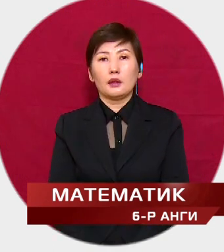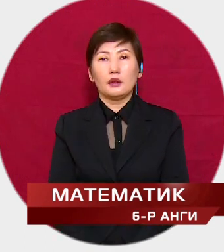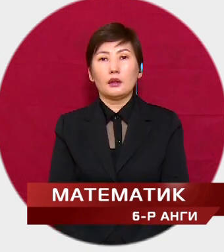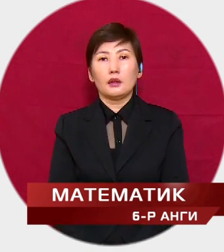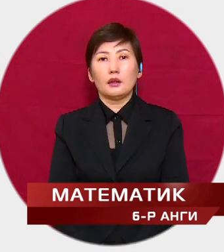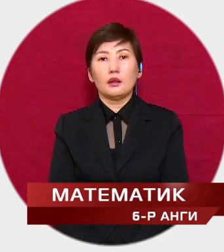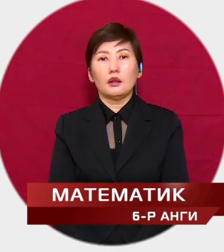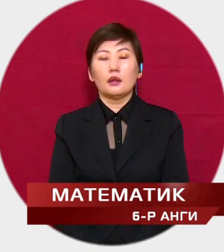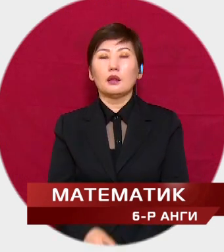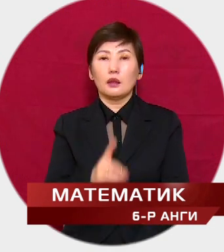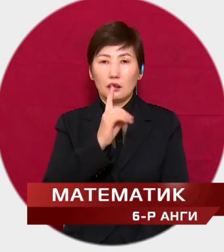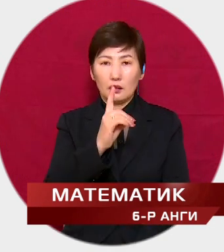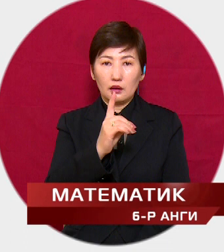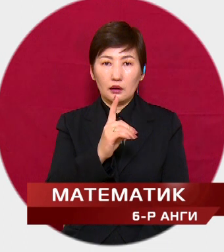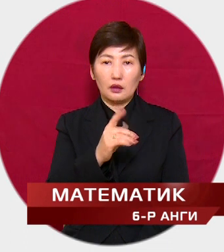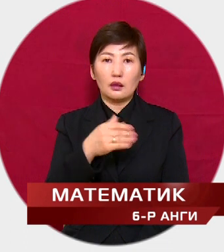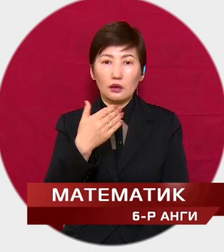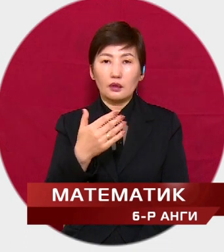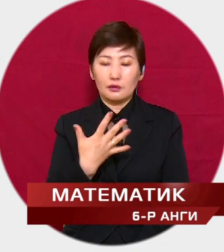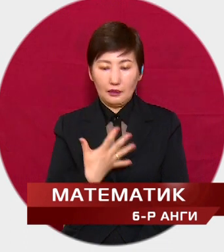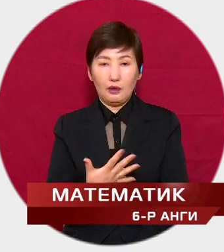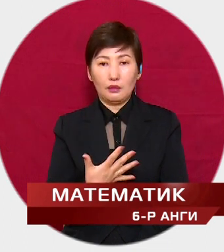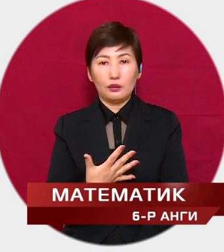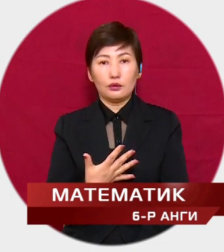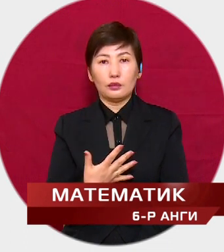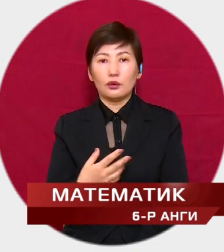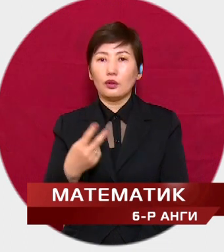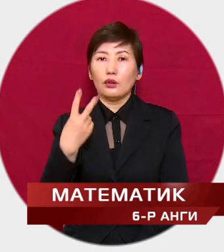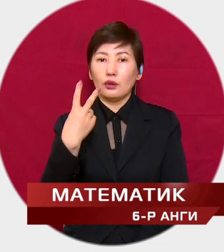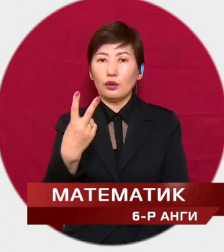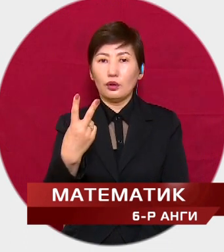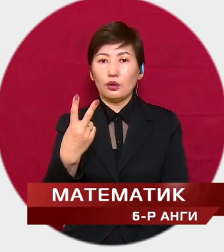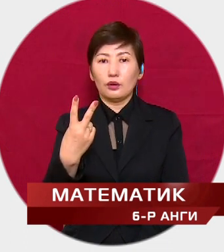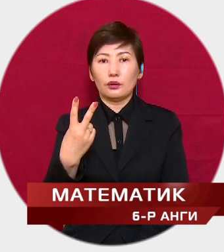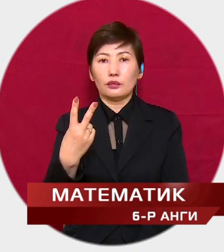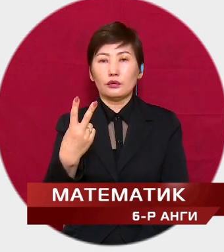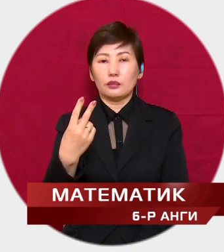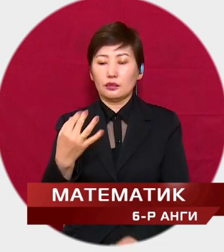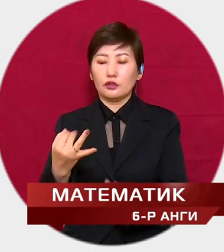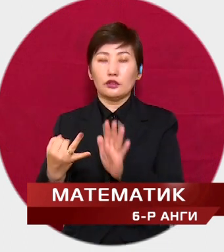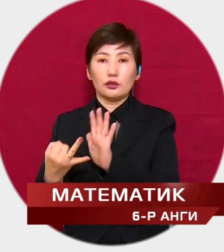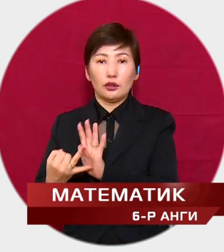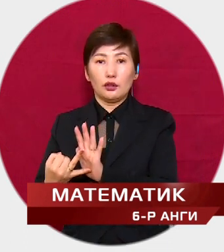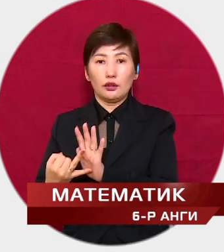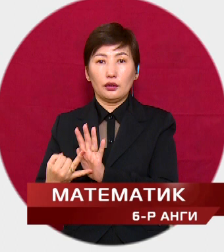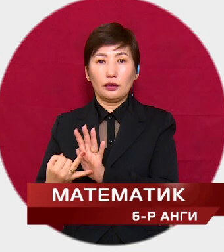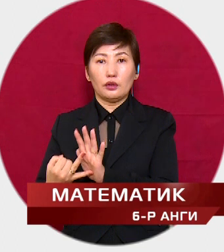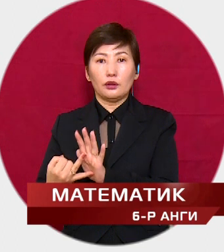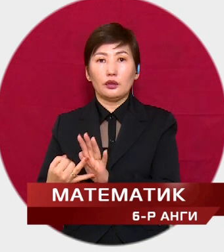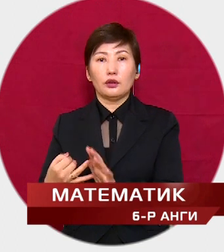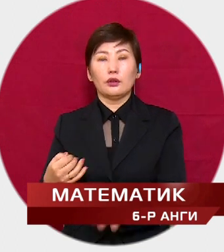За 1 гэсэн өгдөл 5 байна. За 2 гэсэн өгдөл бол 7 байна гэсэн